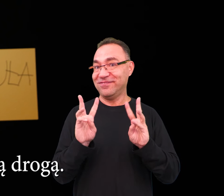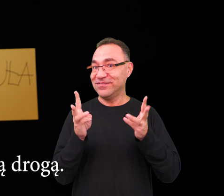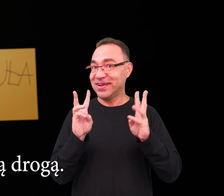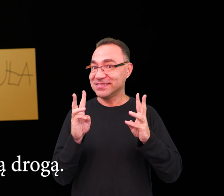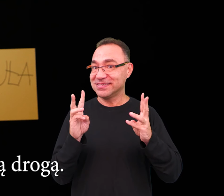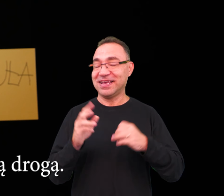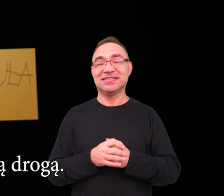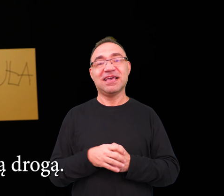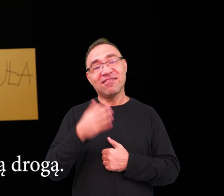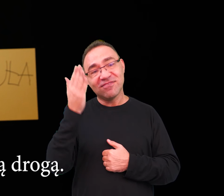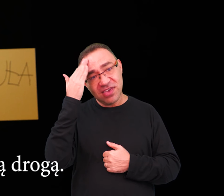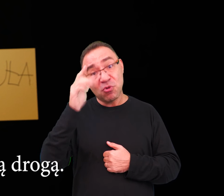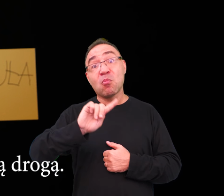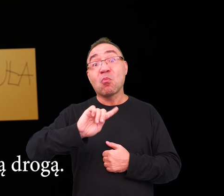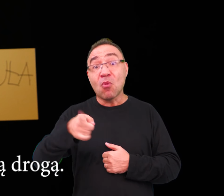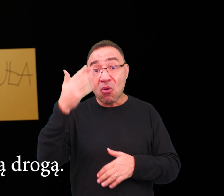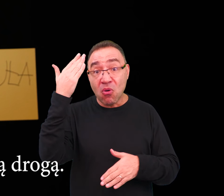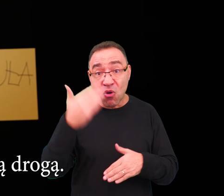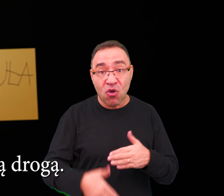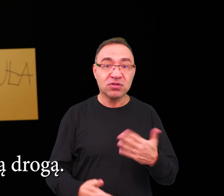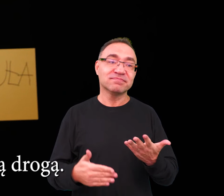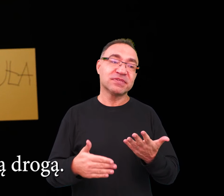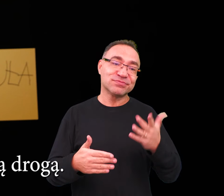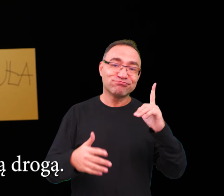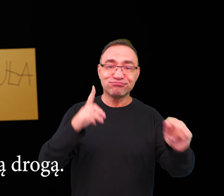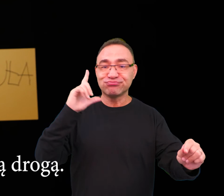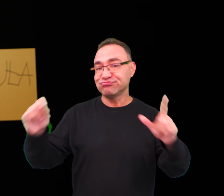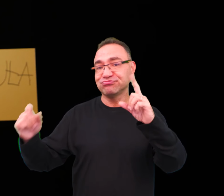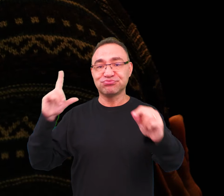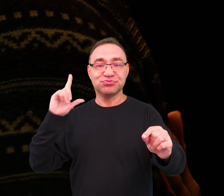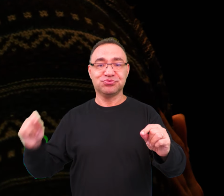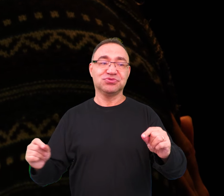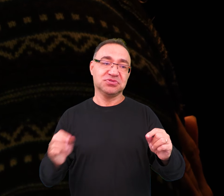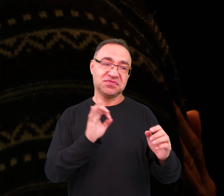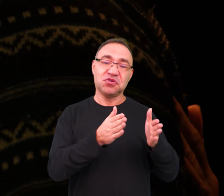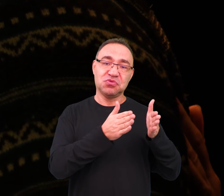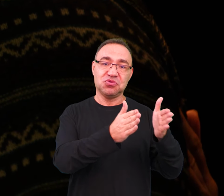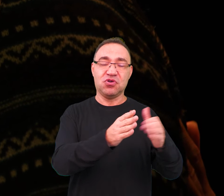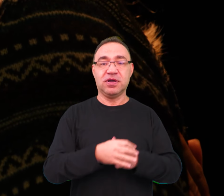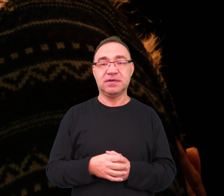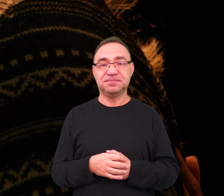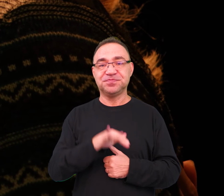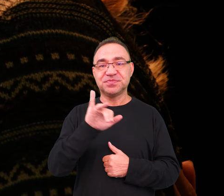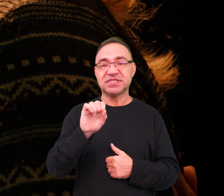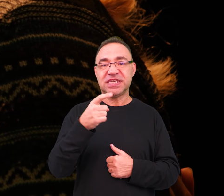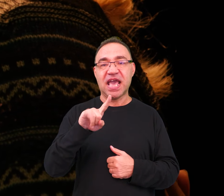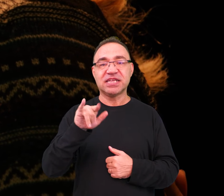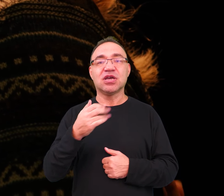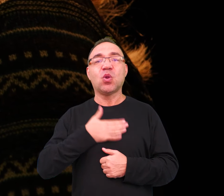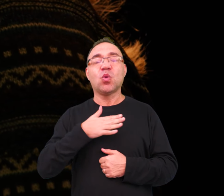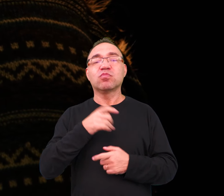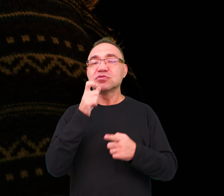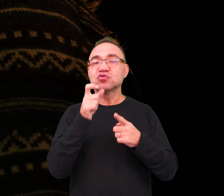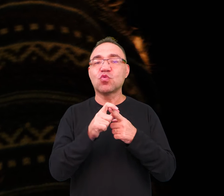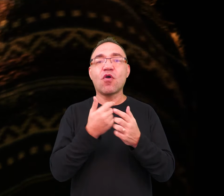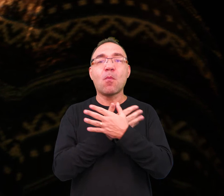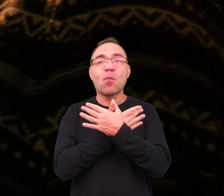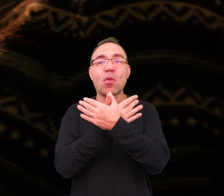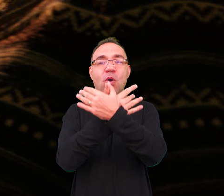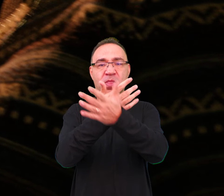że każdy warsztaty się kończą, każdy sobie pójdzie swoją drogą. Nie? Jadzia lubi słowo motyl, a nie lubi